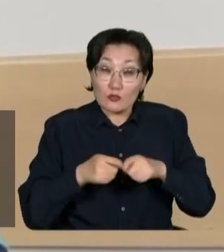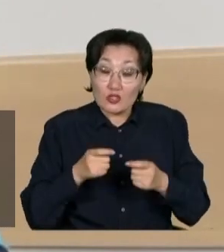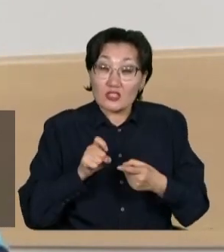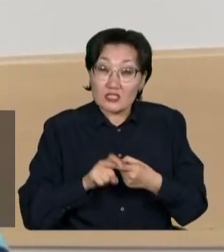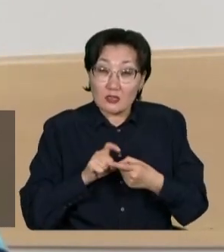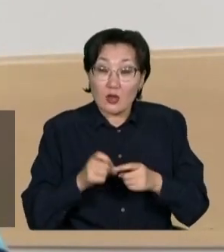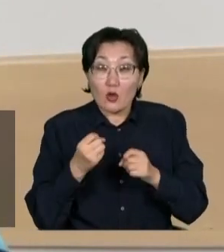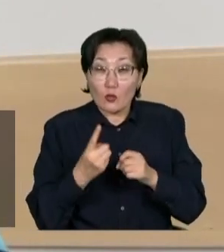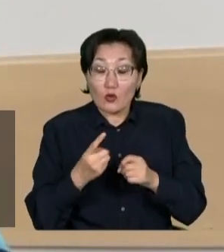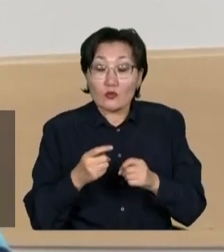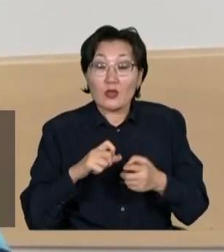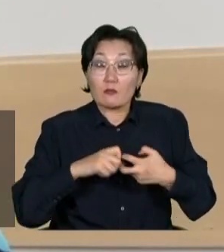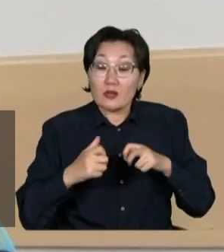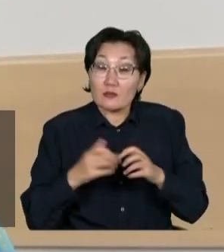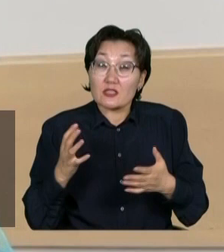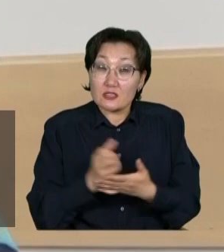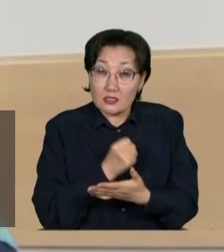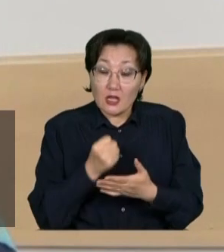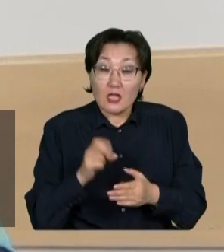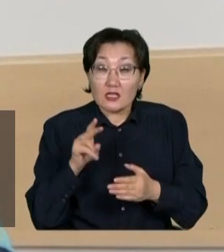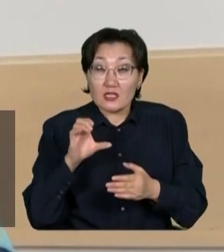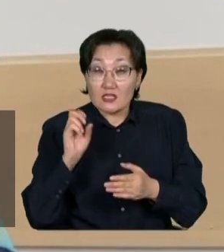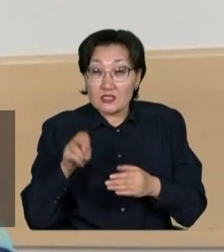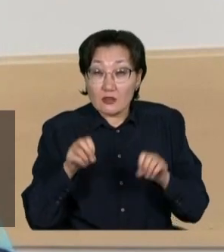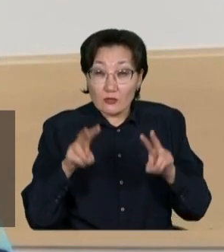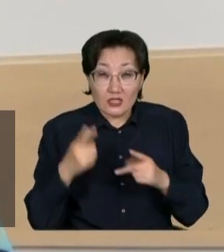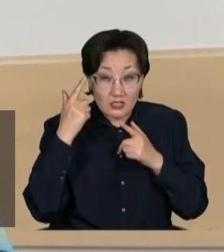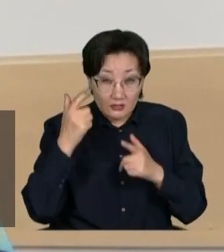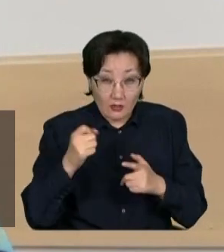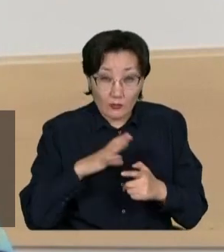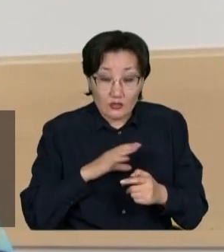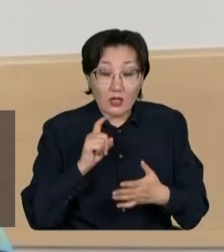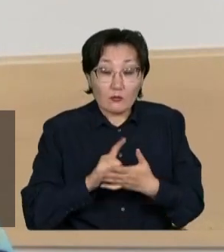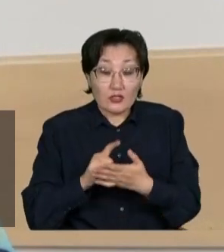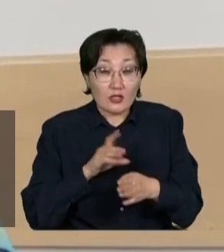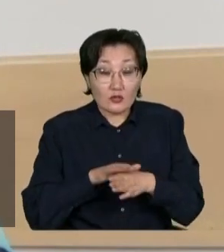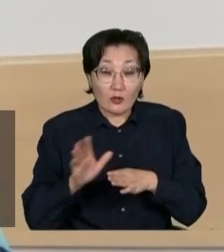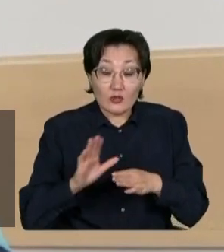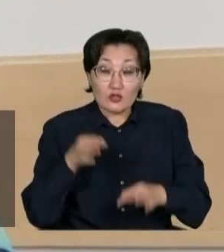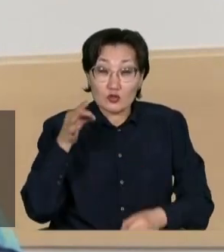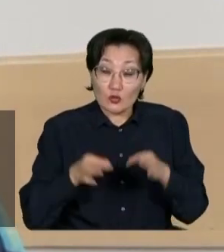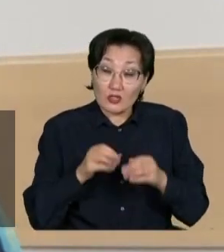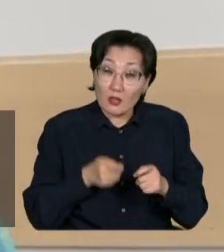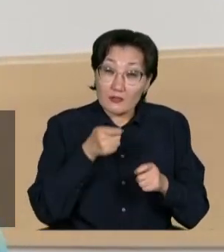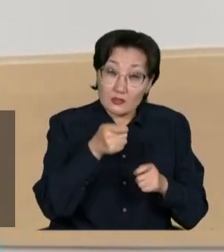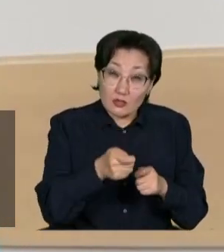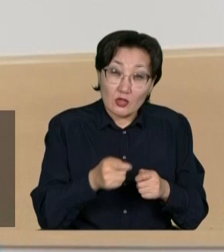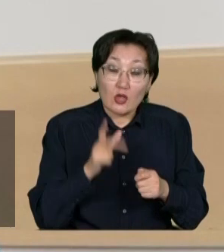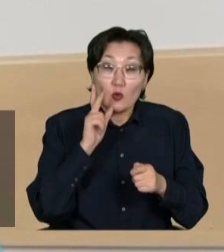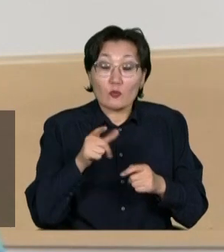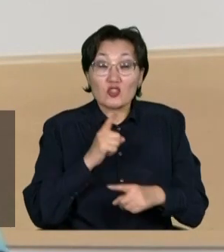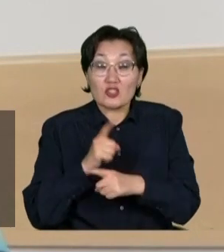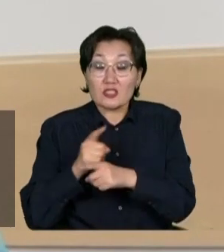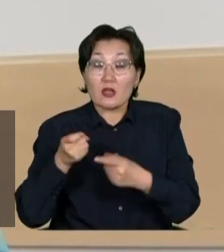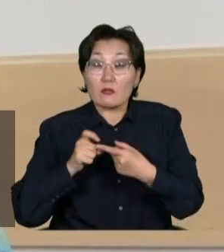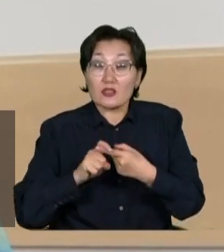қатысты 11 кемшілік анықталды. Ол бойынша КСК маманына ескерту бергенбіз, міндетін орындамаған соң сотқа бердік. Одан кейін 3 жылдық мораторий